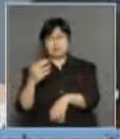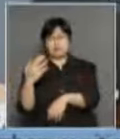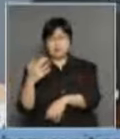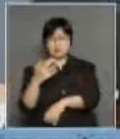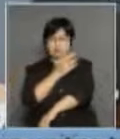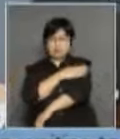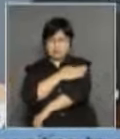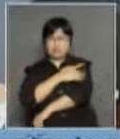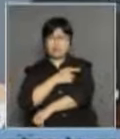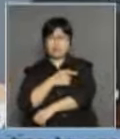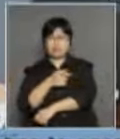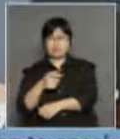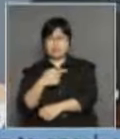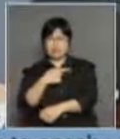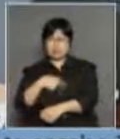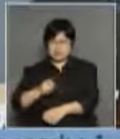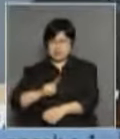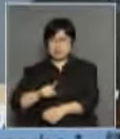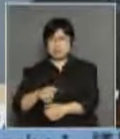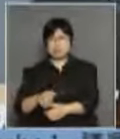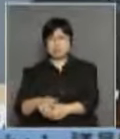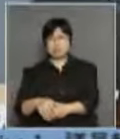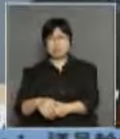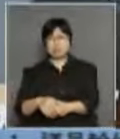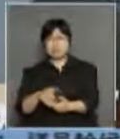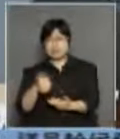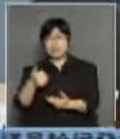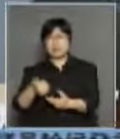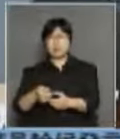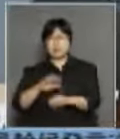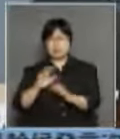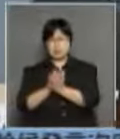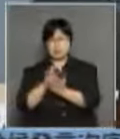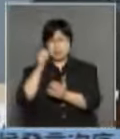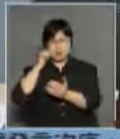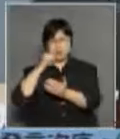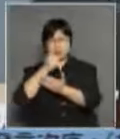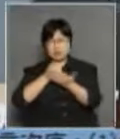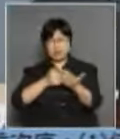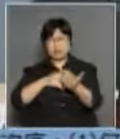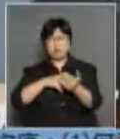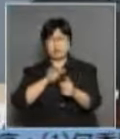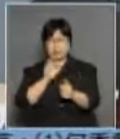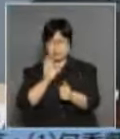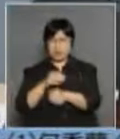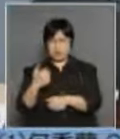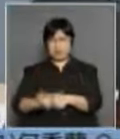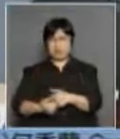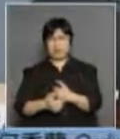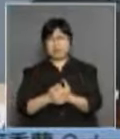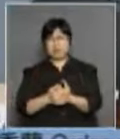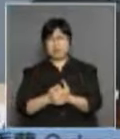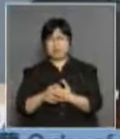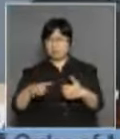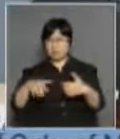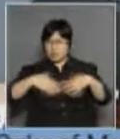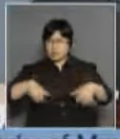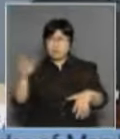啊長毛點啊，我話喂中央誒呢個全民退保啦，係咪啊？我唔係玩